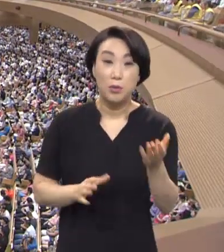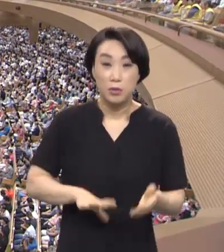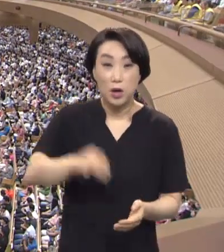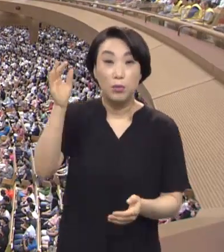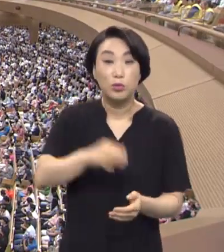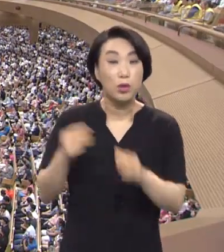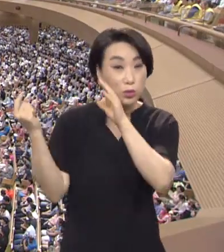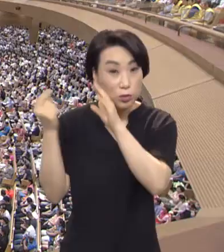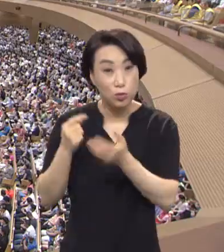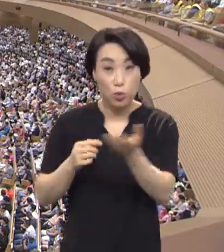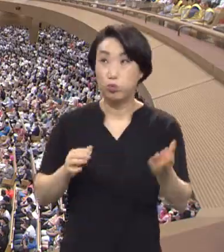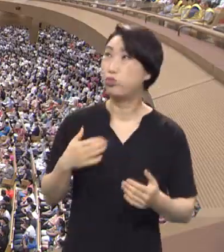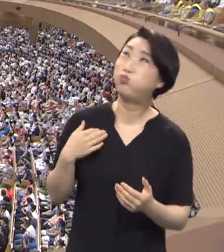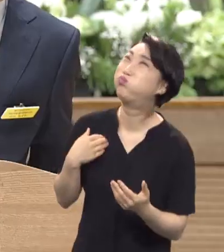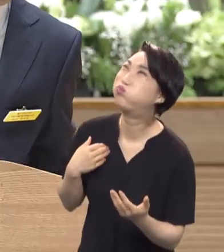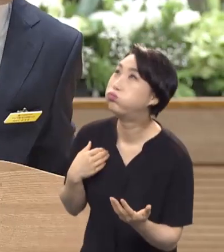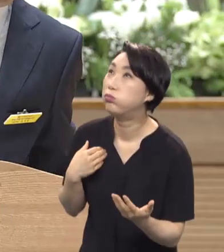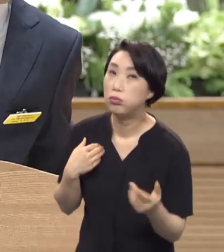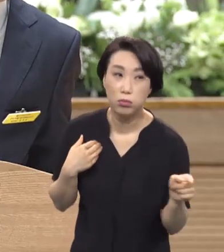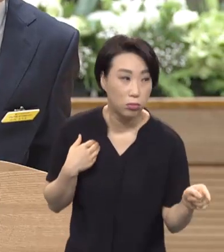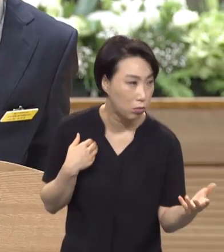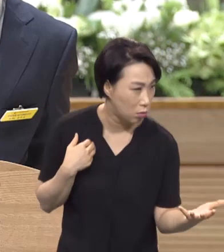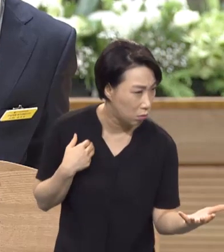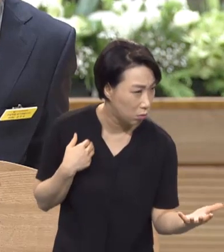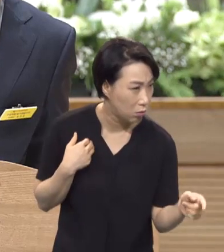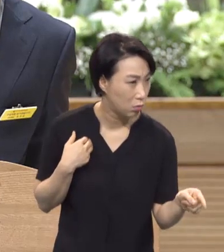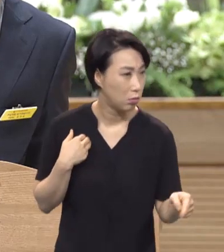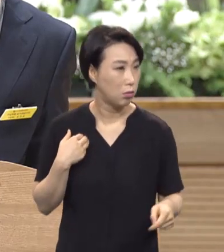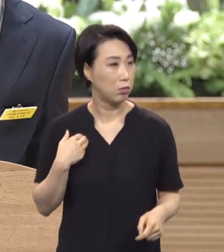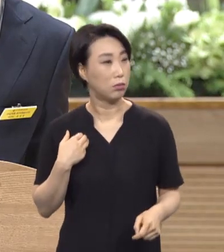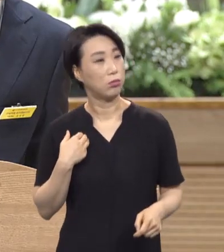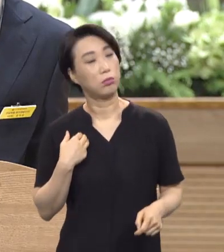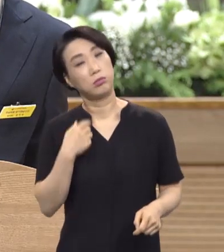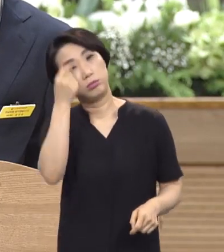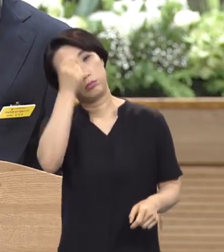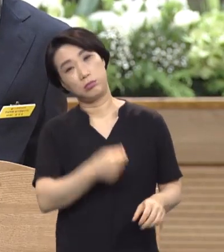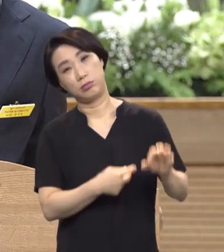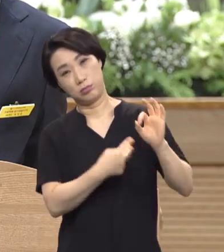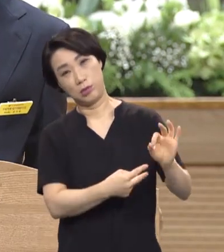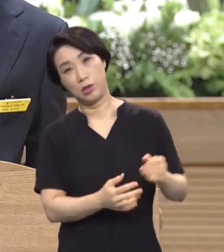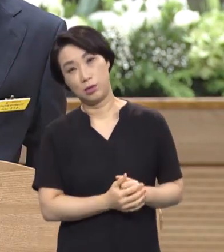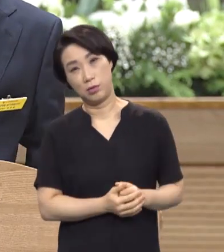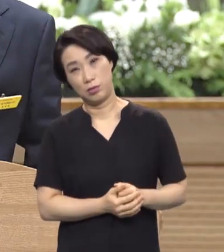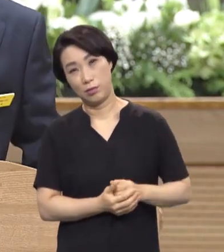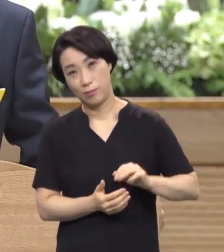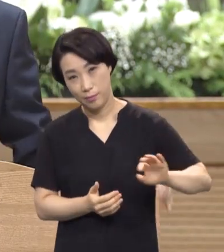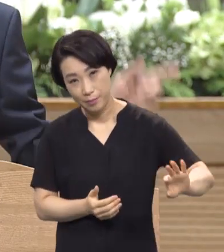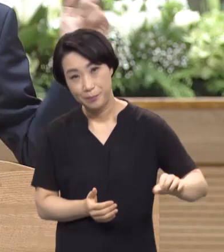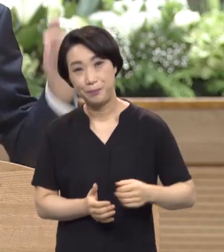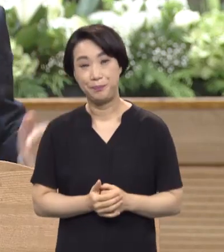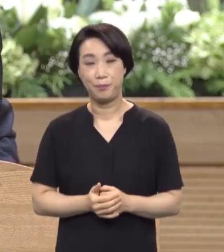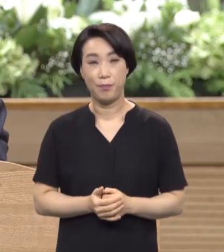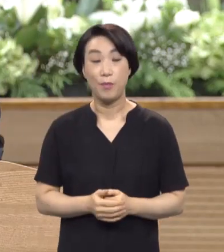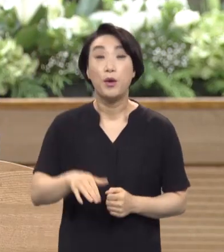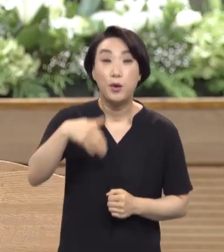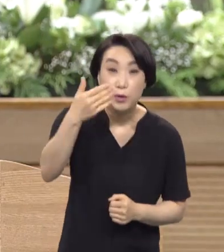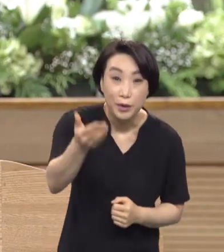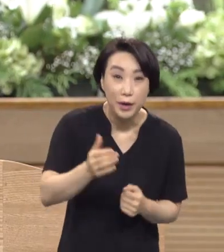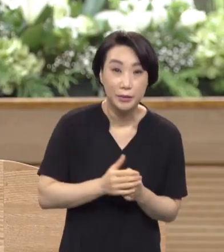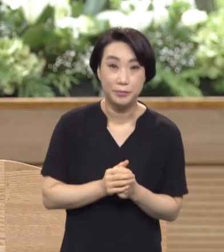들은 소식인데 몰랐다. 그럼 되겠냐 그 말이야. 택도 없는 소리 하지 말라 그 말이야. 응? 그